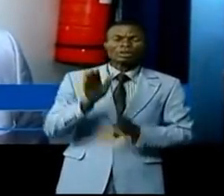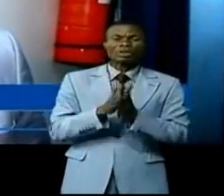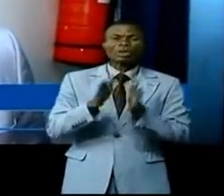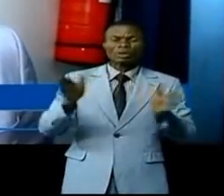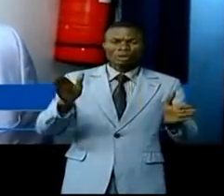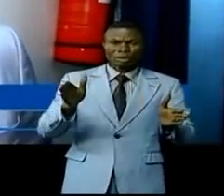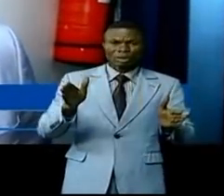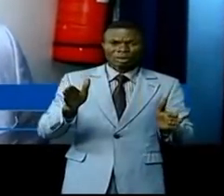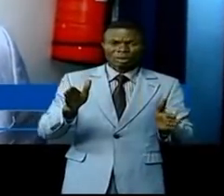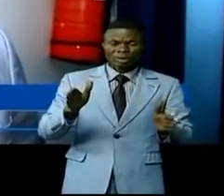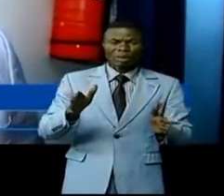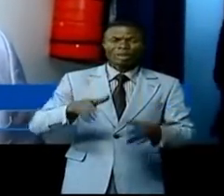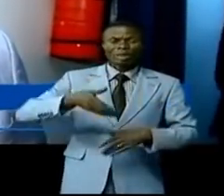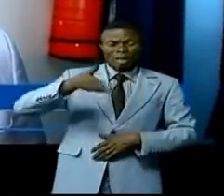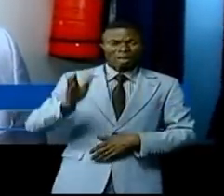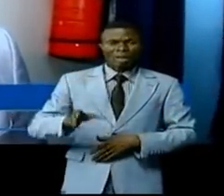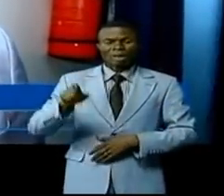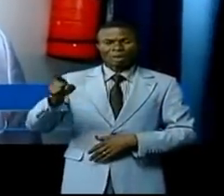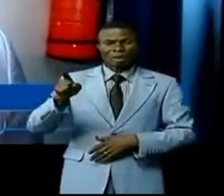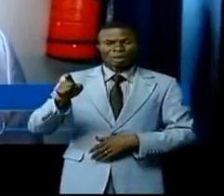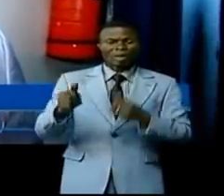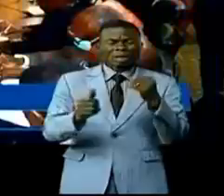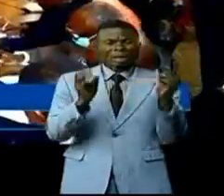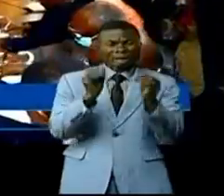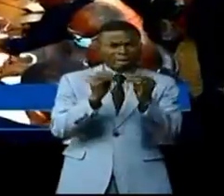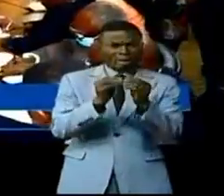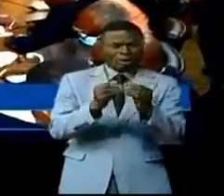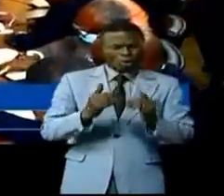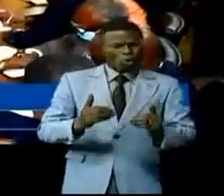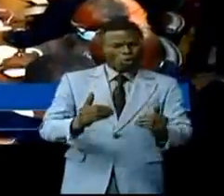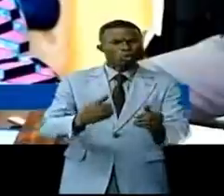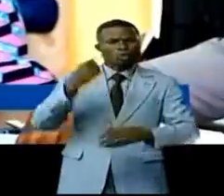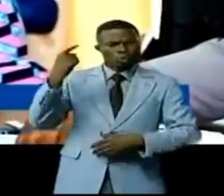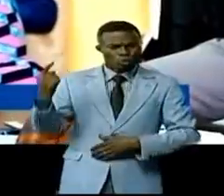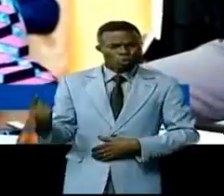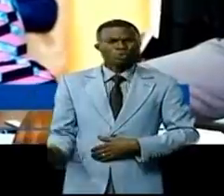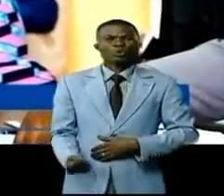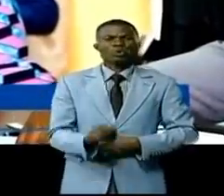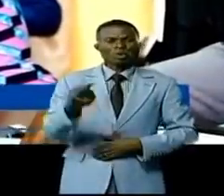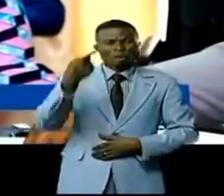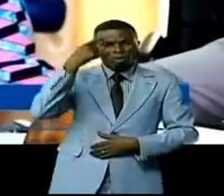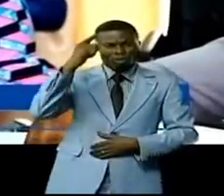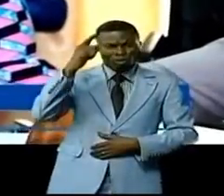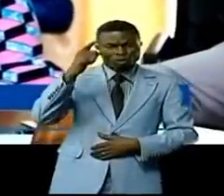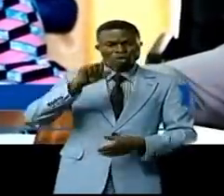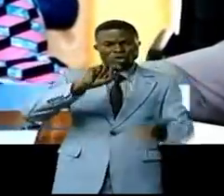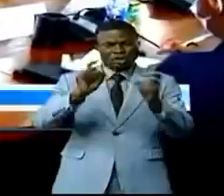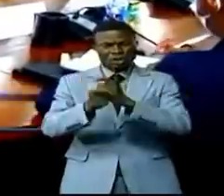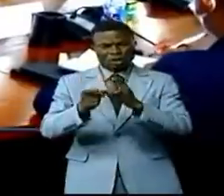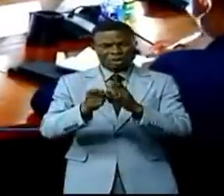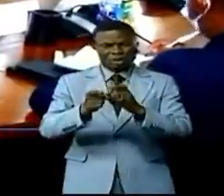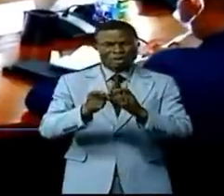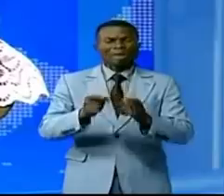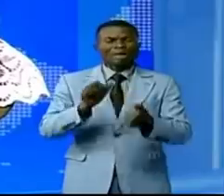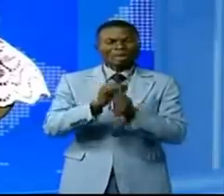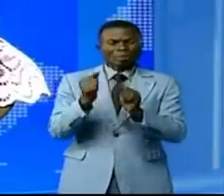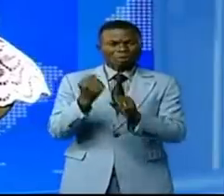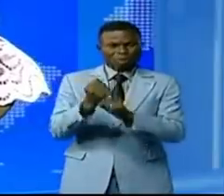général SPESA-COBIL, ce genre de rencontre devrait être permanente pour l'amélioration de ce